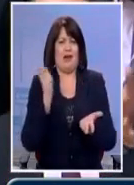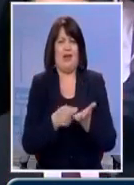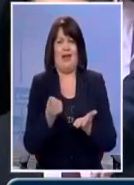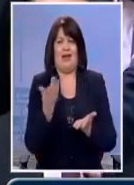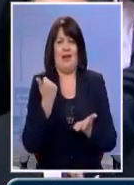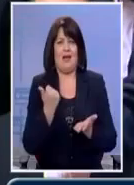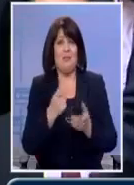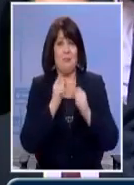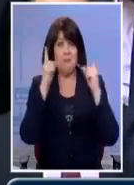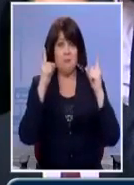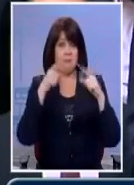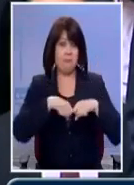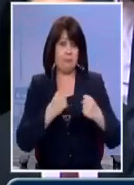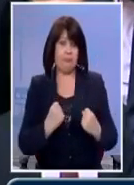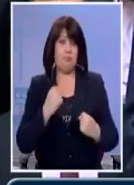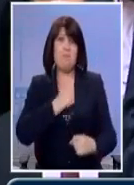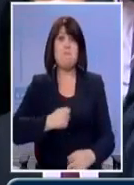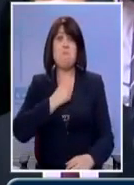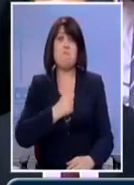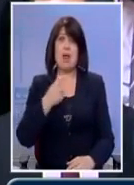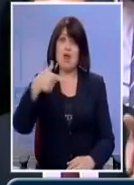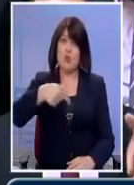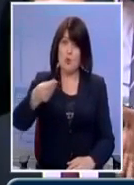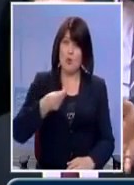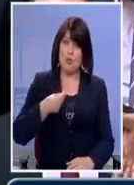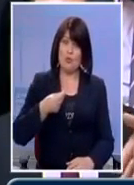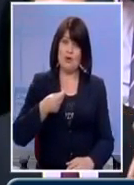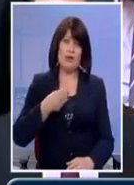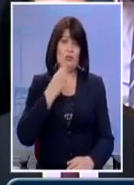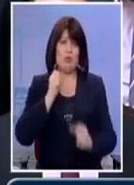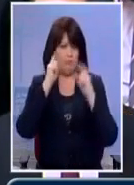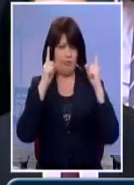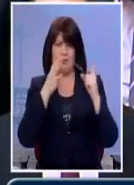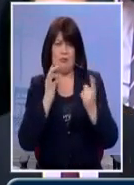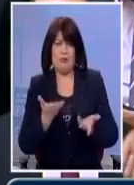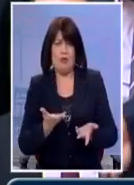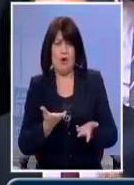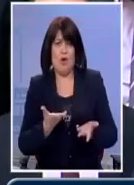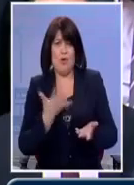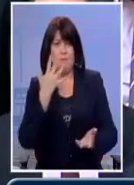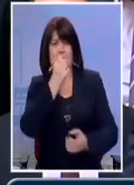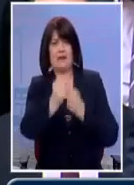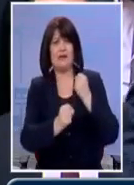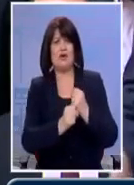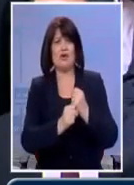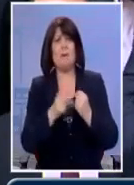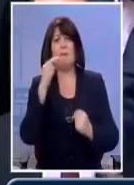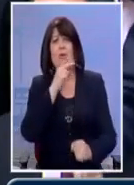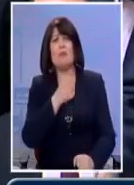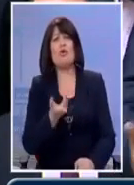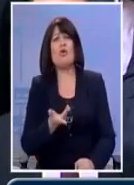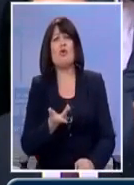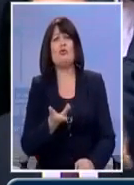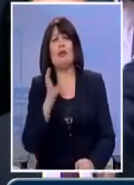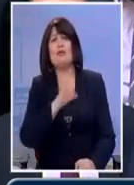Τον εξέπληξε δυσάρεστα. Γιατί προς τι έκπληξη? Επί 5 χρόνια ό,τι μας έρχεται